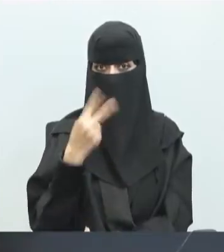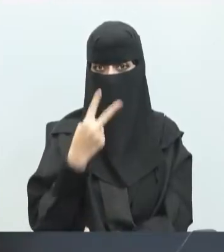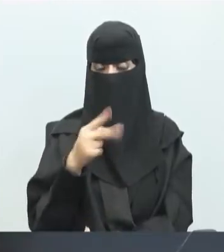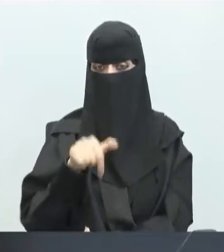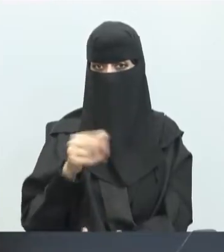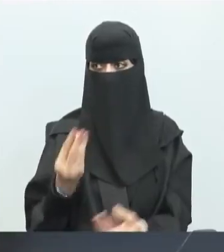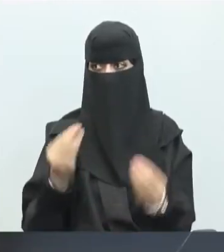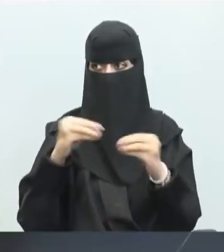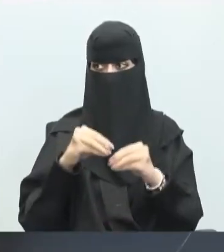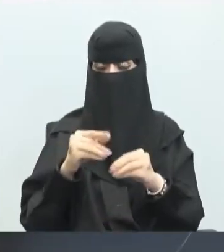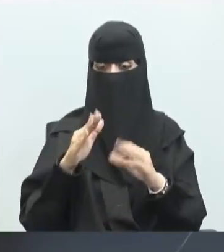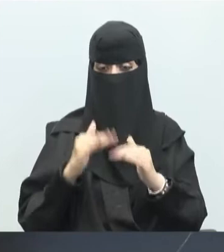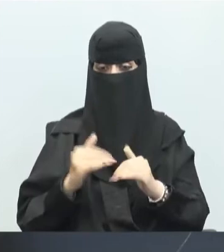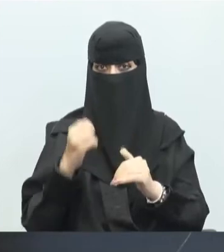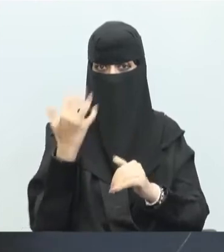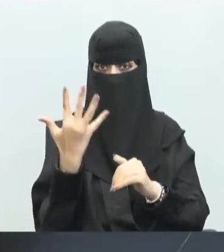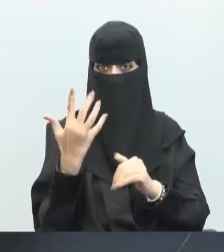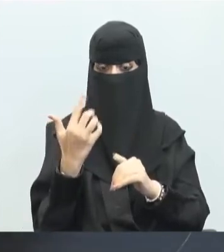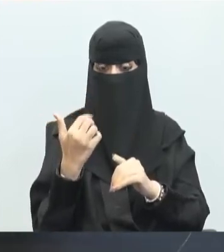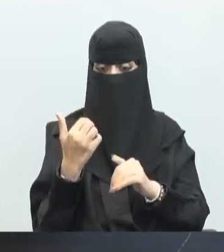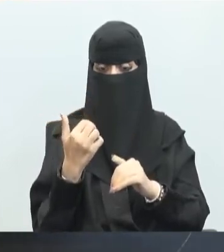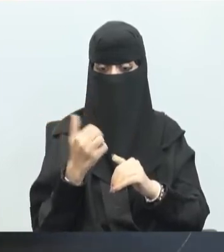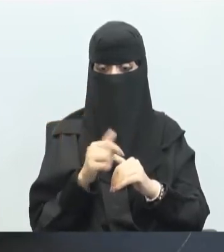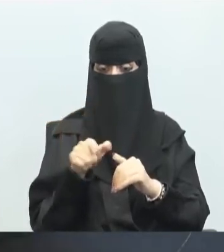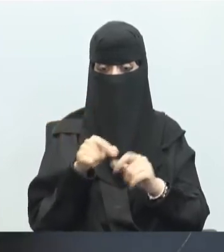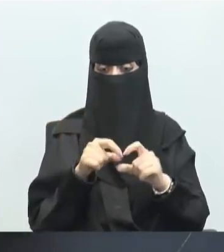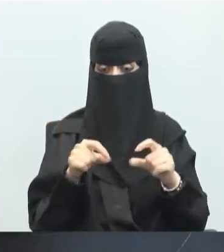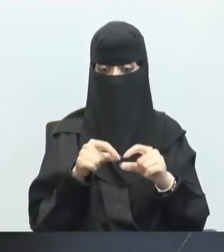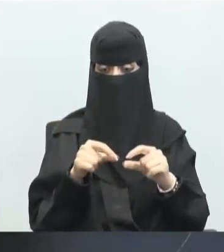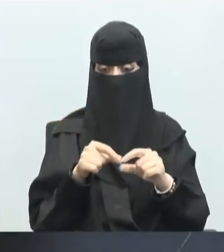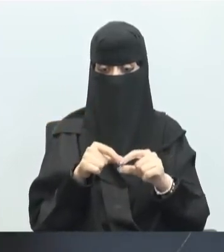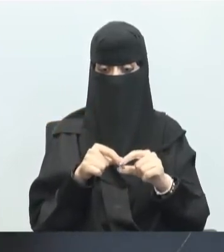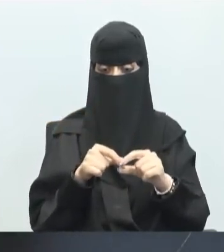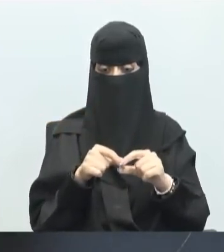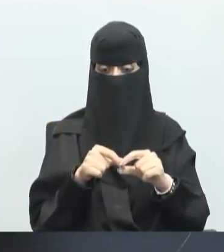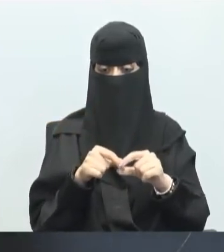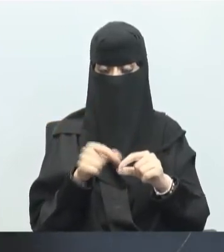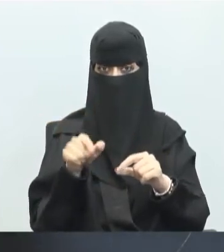مكعبات او خمسه من القطع العدد نظيفه الى العشره